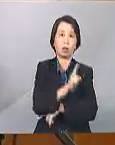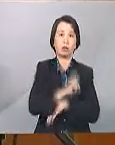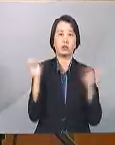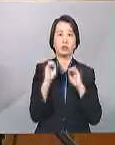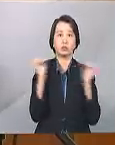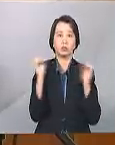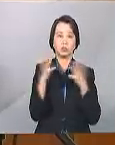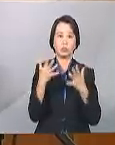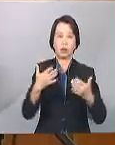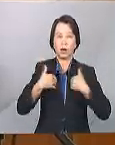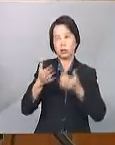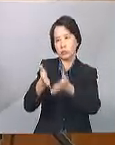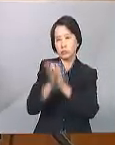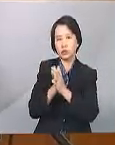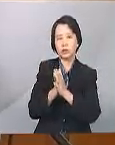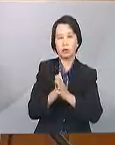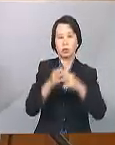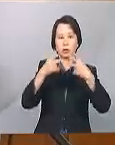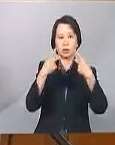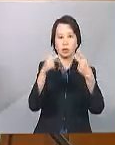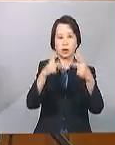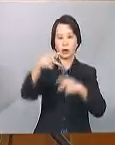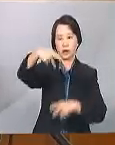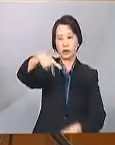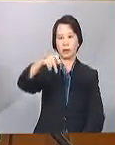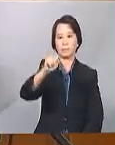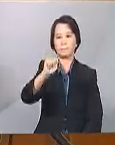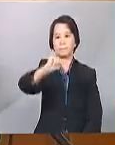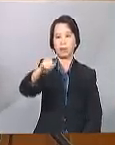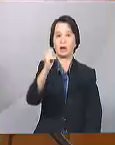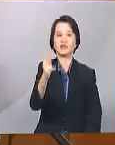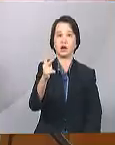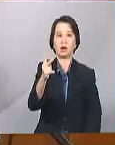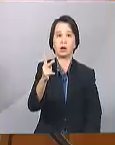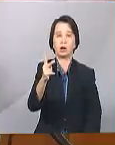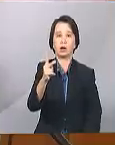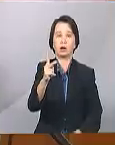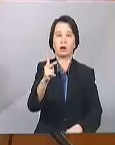sebagainya, ada yang meminta kedai pajak gadai dibuka untuk kemudahan mereka memajak barang kemas.